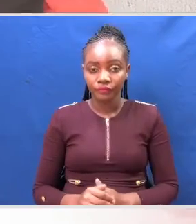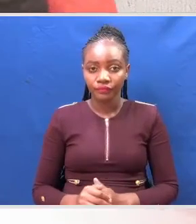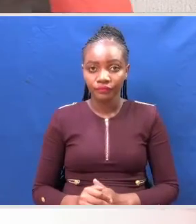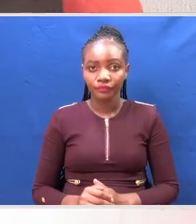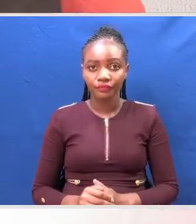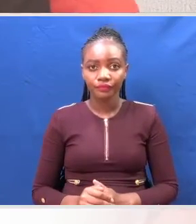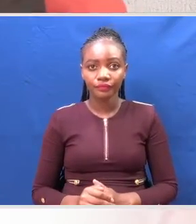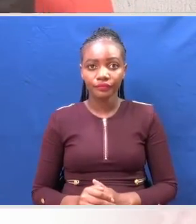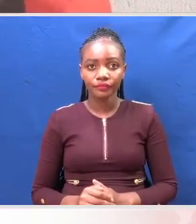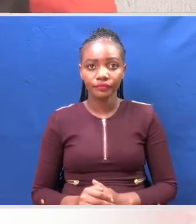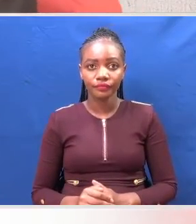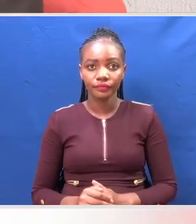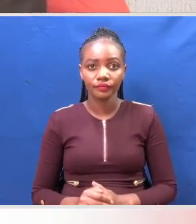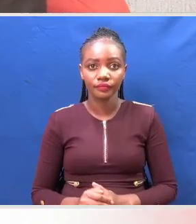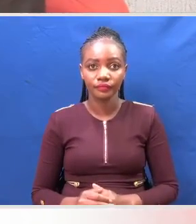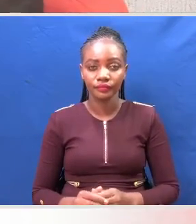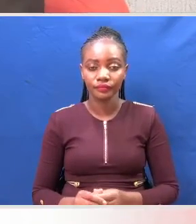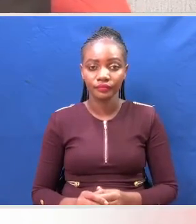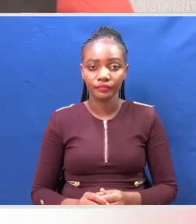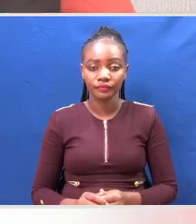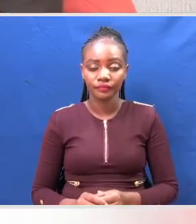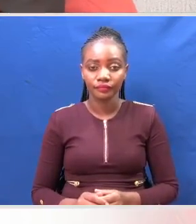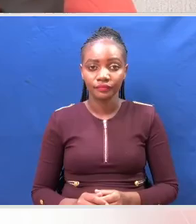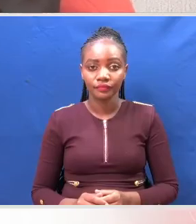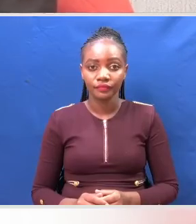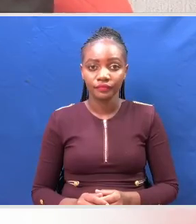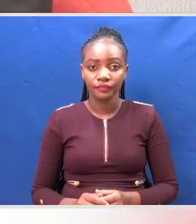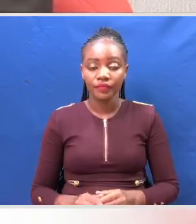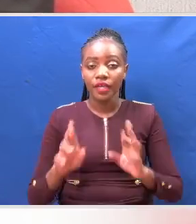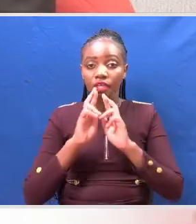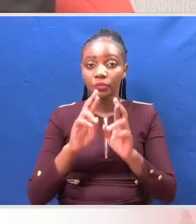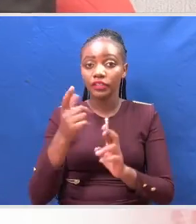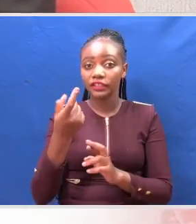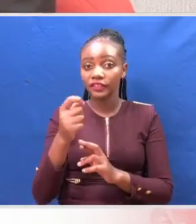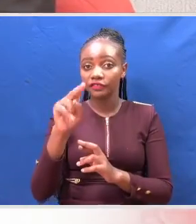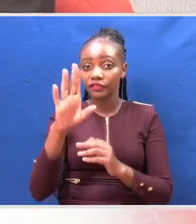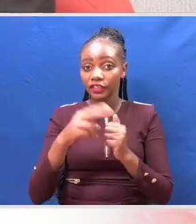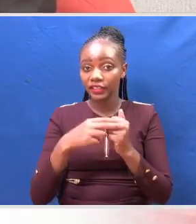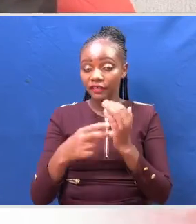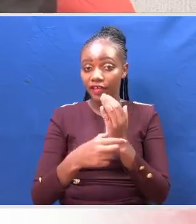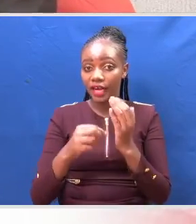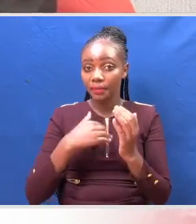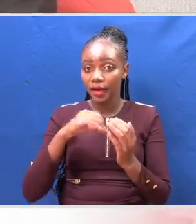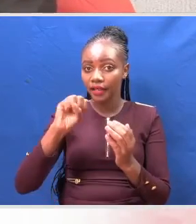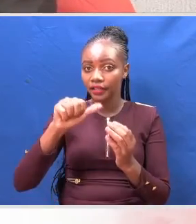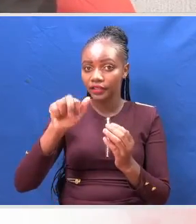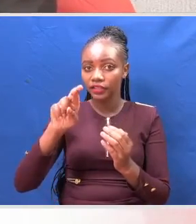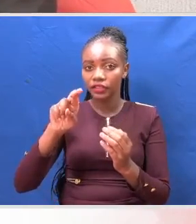spin here upwards and it gets for you water. Sharon Baranga, TV 47.